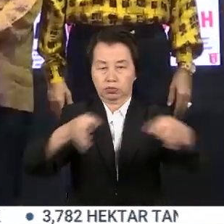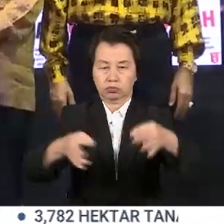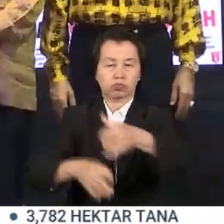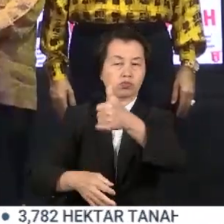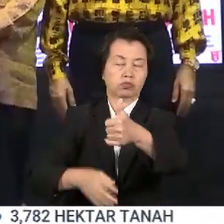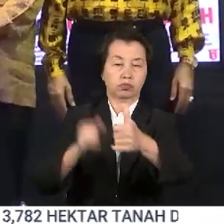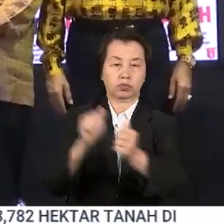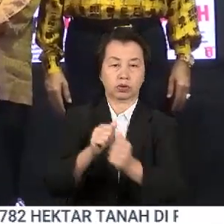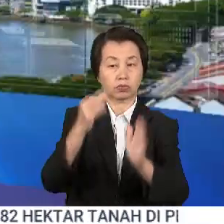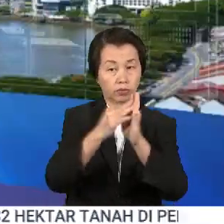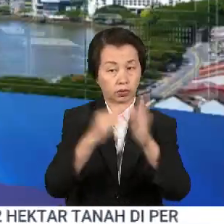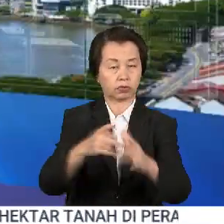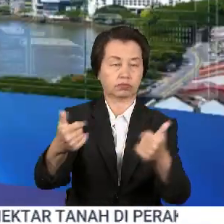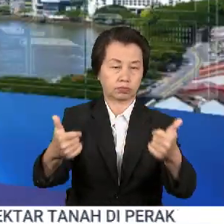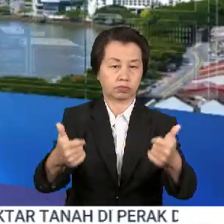serta berfakta.